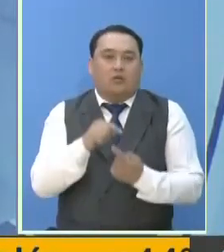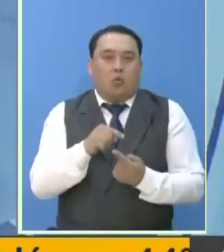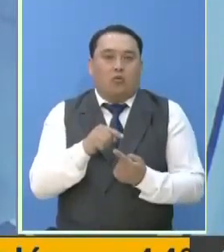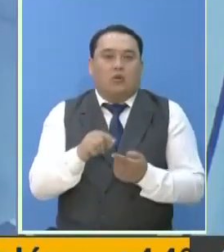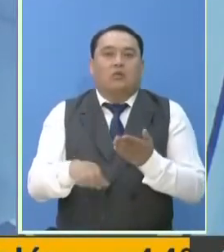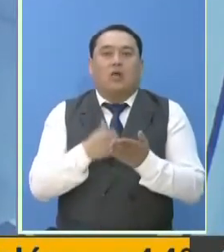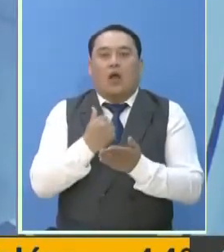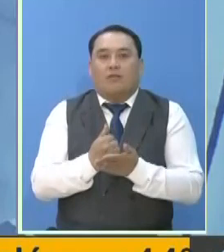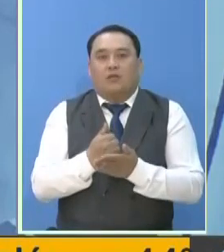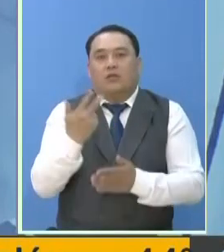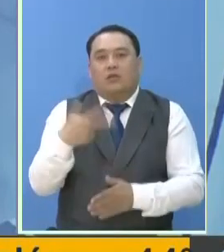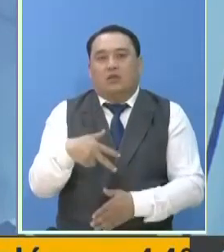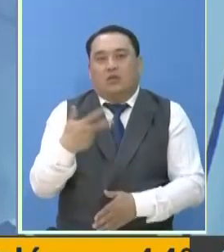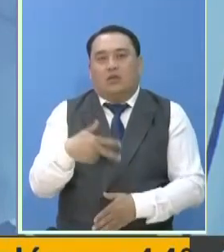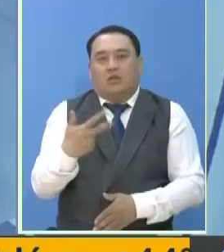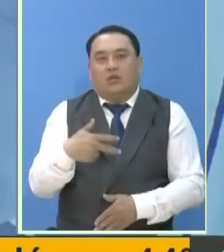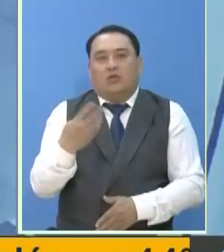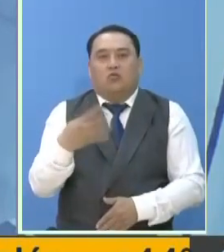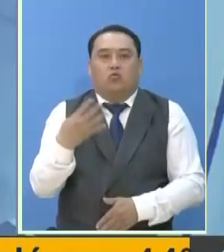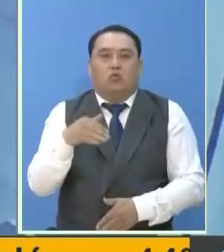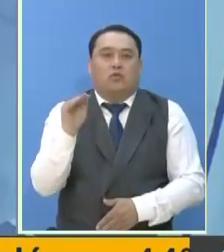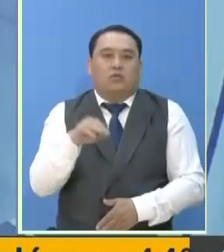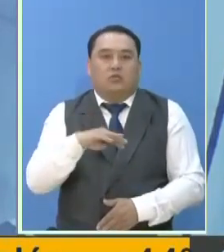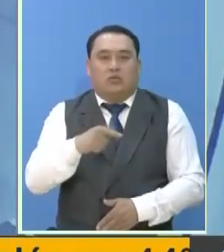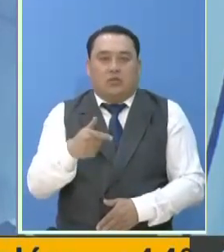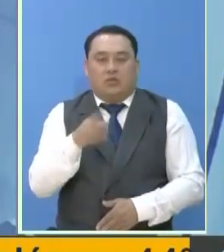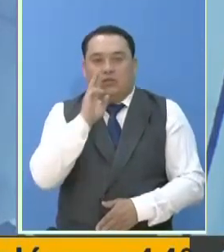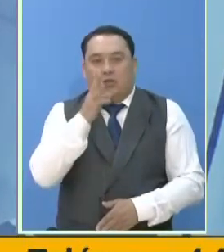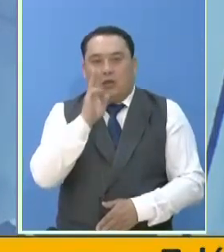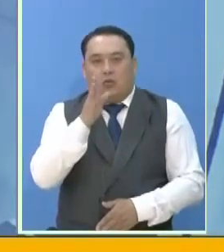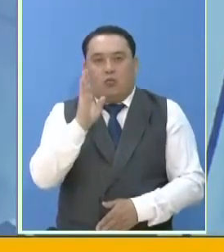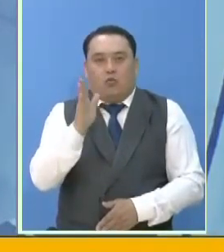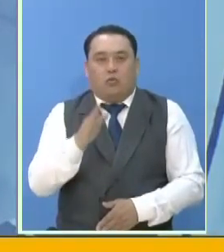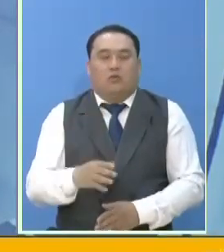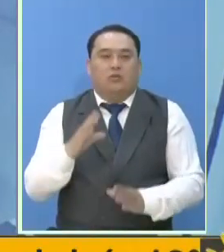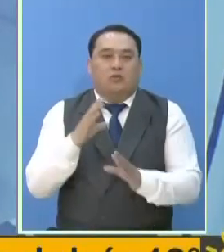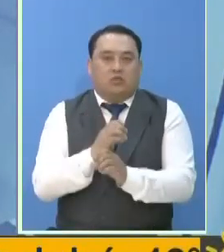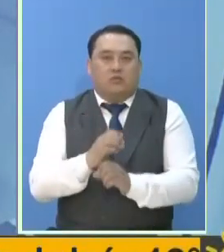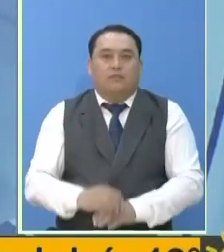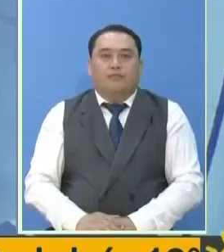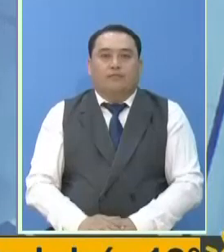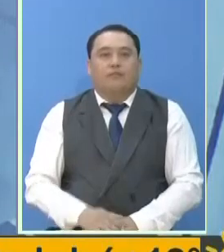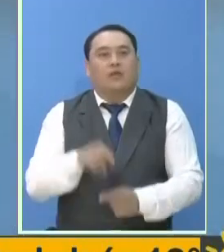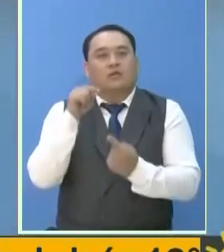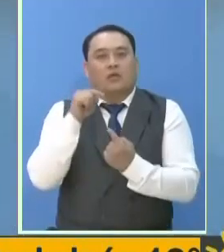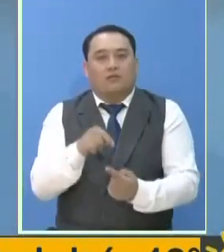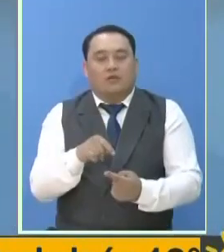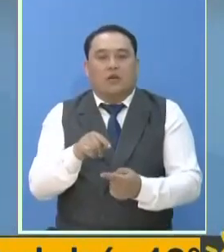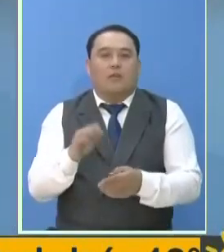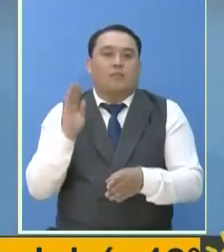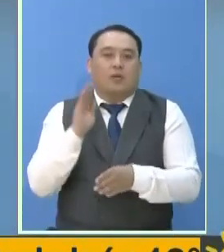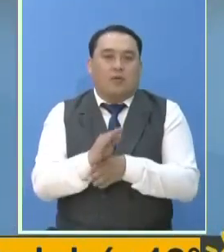основного блока где-то 30-40 тысяч тенге заработная плата будет у них меньше. Ну и, соответственно,